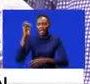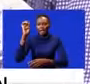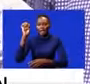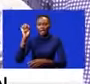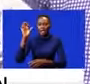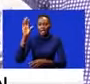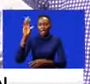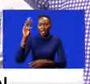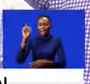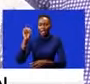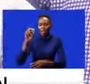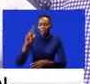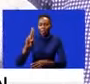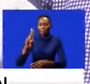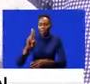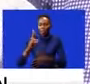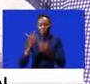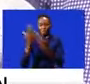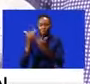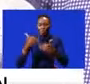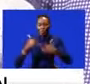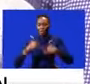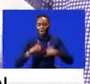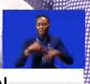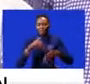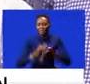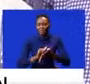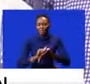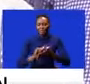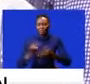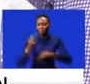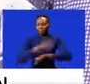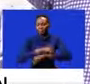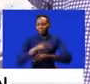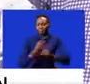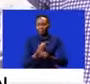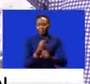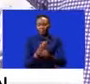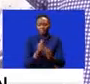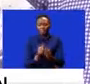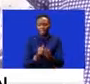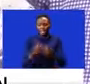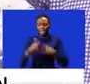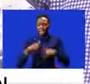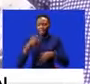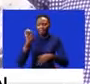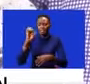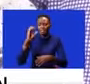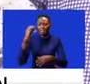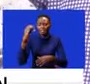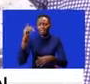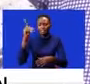Nyanza, wan gi geno ni skunde wa mopogore opogore, neno ka wan gi jo ECD, wan gi jo primary,